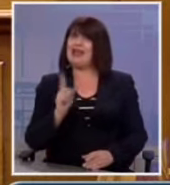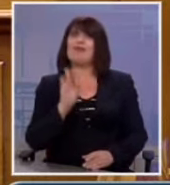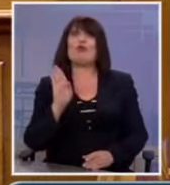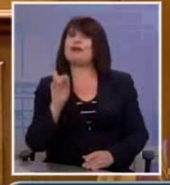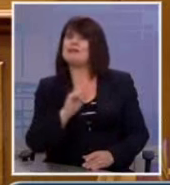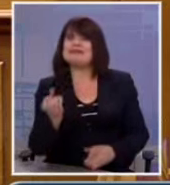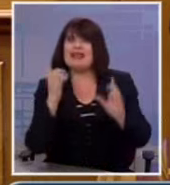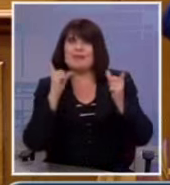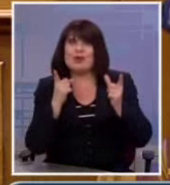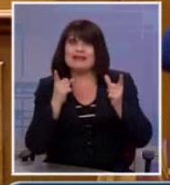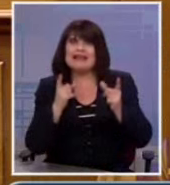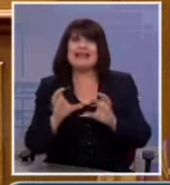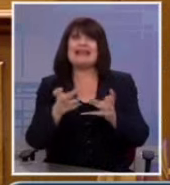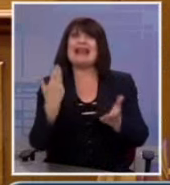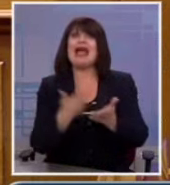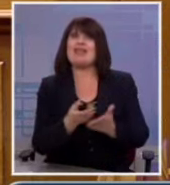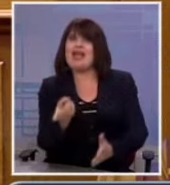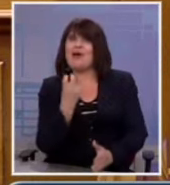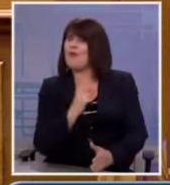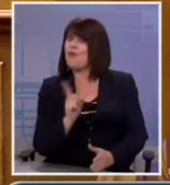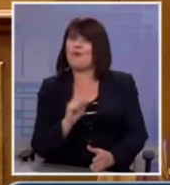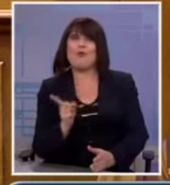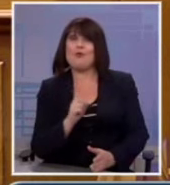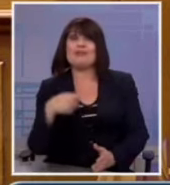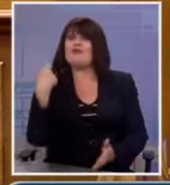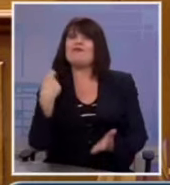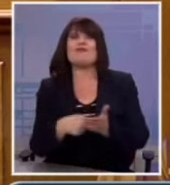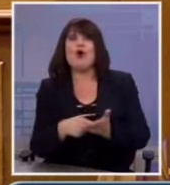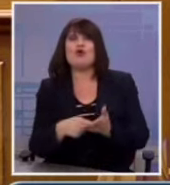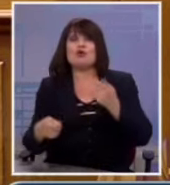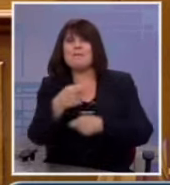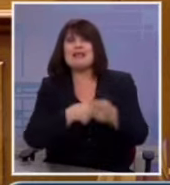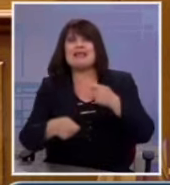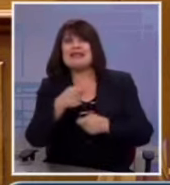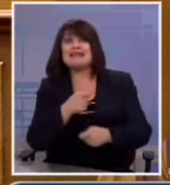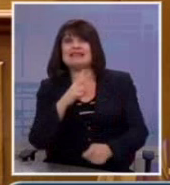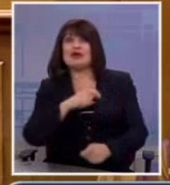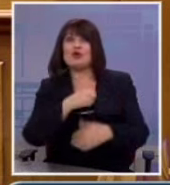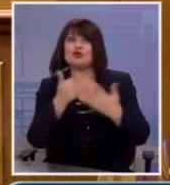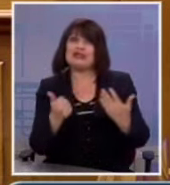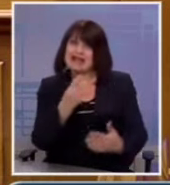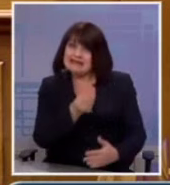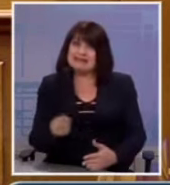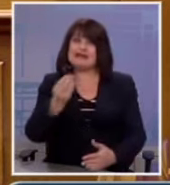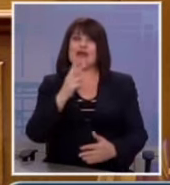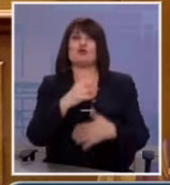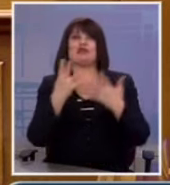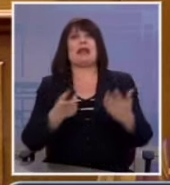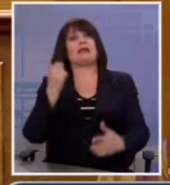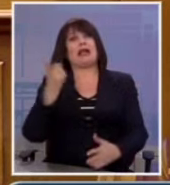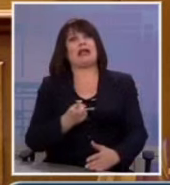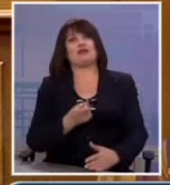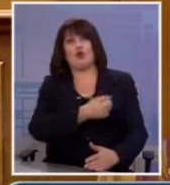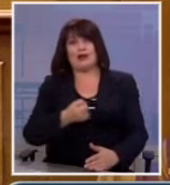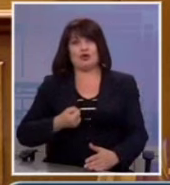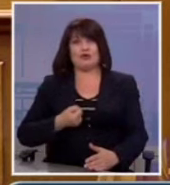η εισπράξη από τις τηλεοπτικές άδειες. Ούτε ο φόρος των επιχειρήσεων να πάει από το 26% στο 29%. Αυτό δεν είναι λιτότητα. Αυτό